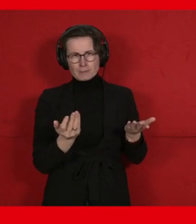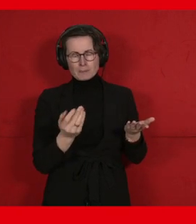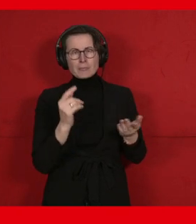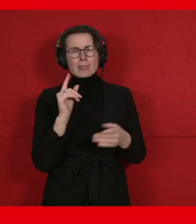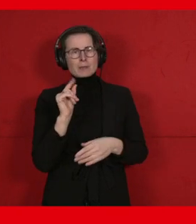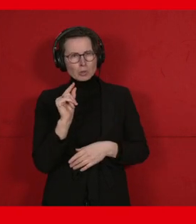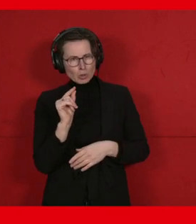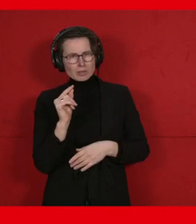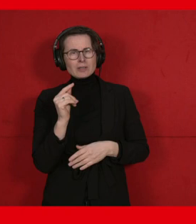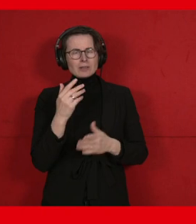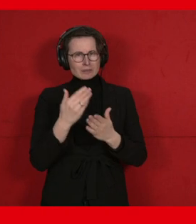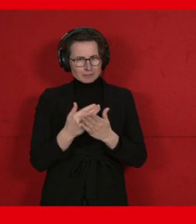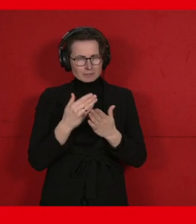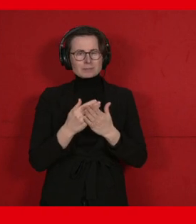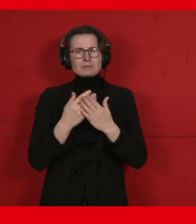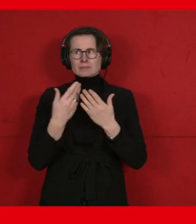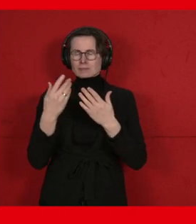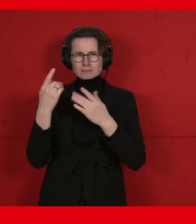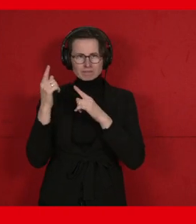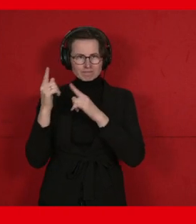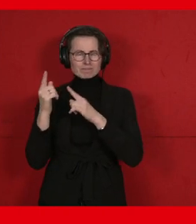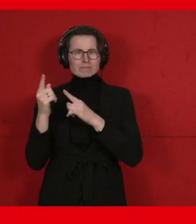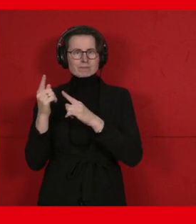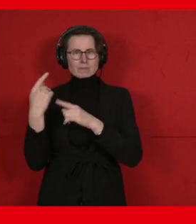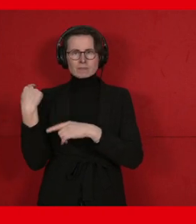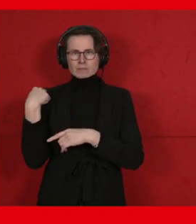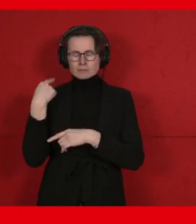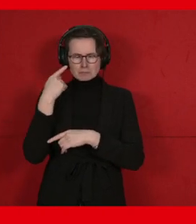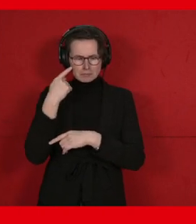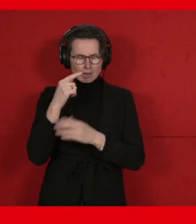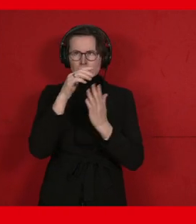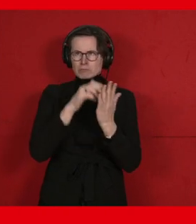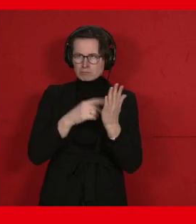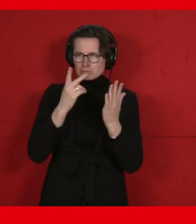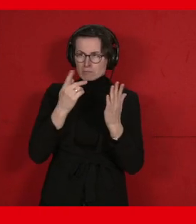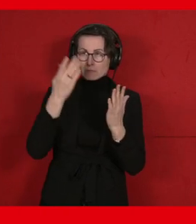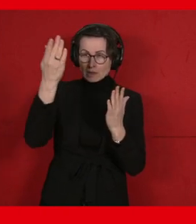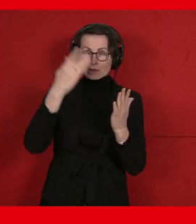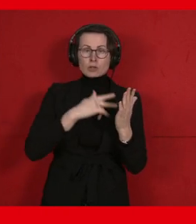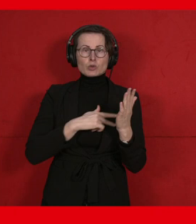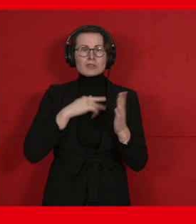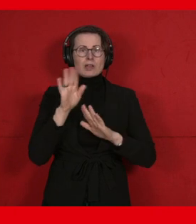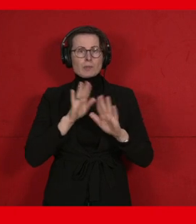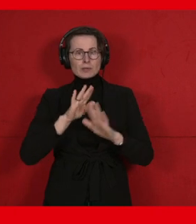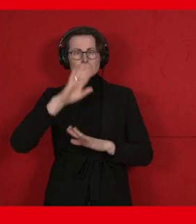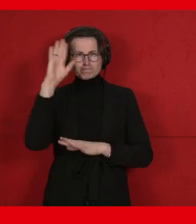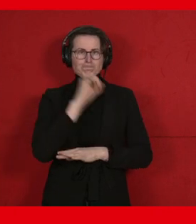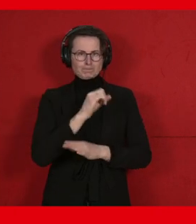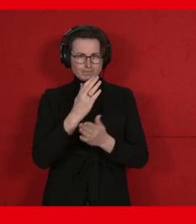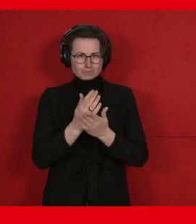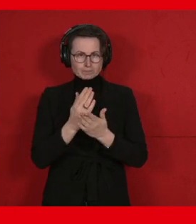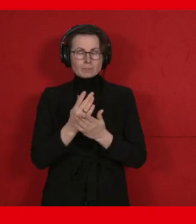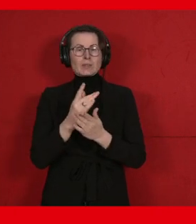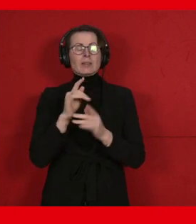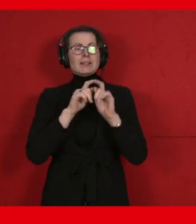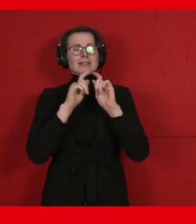ein wichtiger Punkt, und den hat zumindest, wenn ich die Papiere auch richtig deute, hat die Sozialdemokratie ja durchaus auch erkannt, ist die